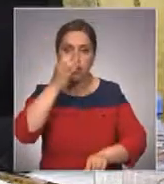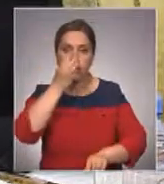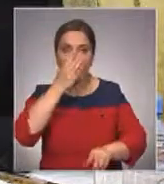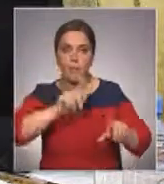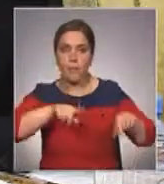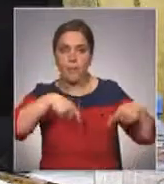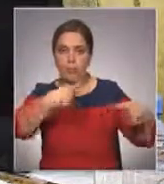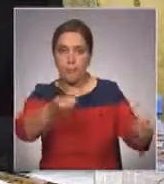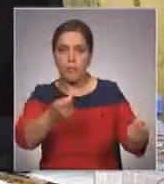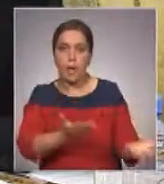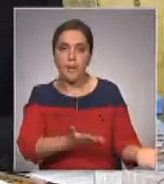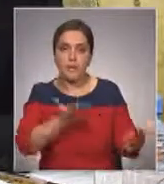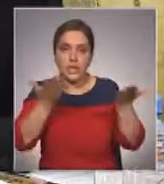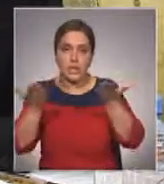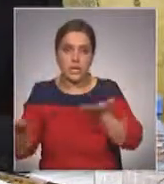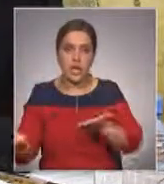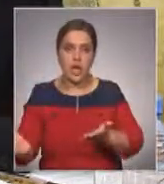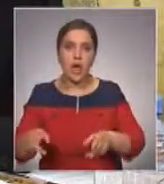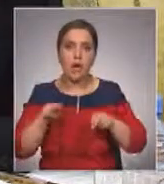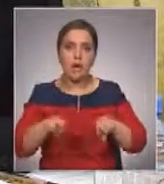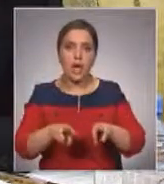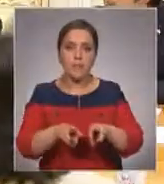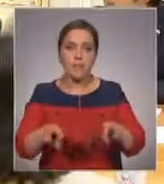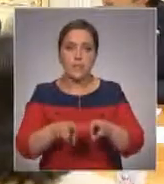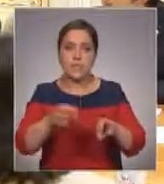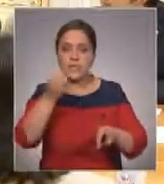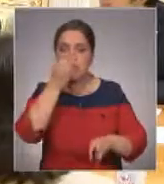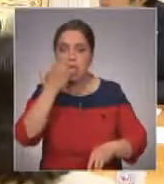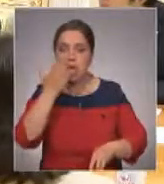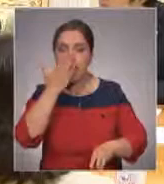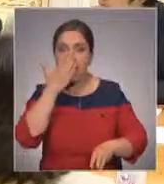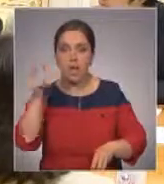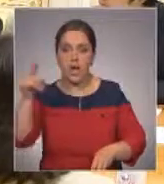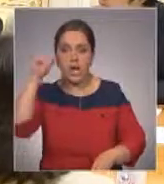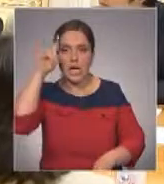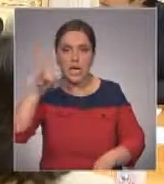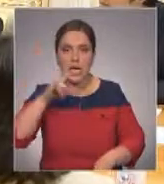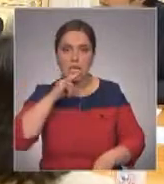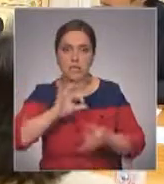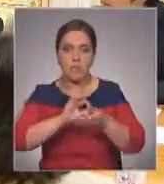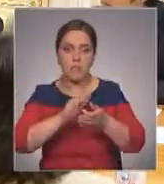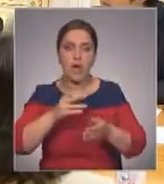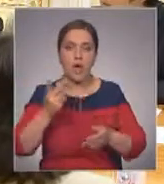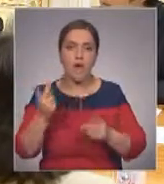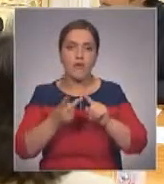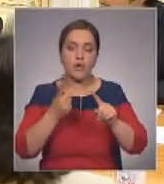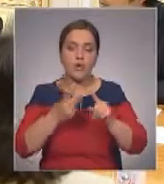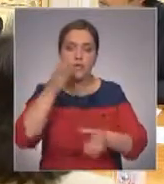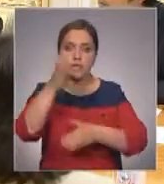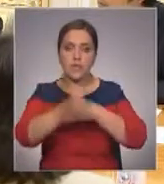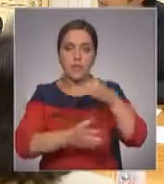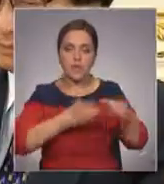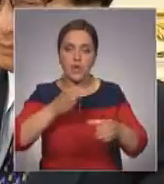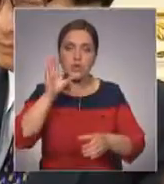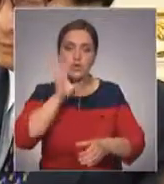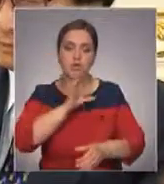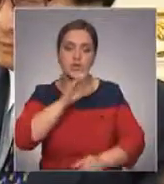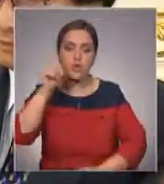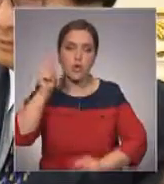от премьер-министра Японии Синдзо Абе на вторую всемирную женскую конференцию, которая состоится в августе в Токио.